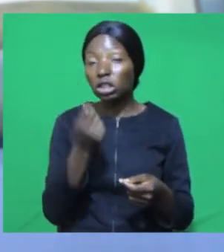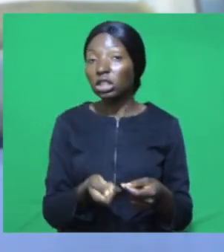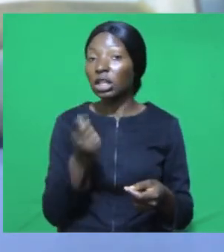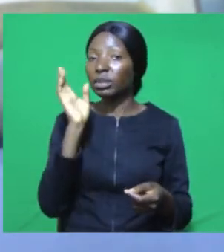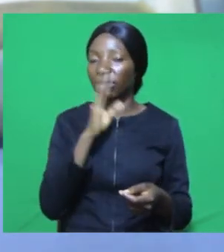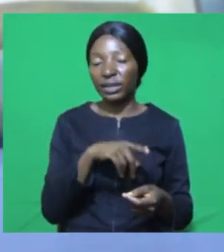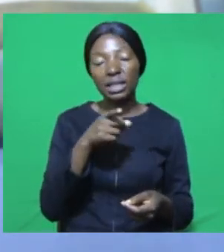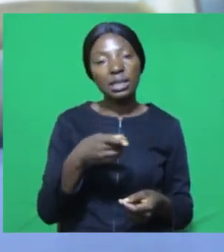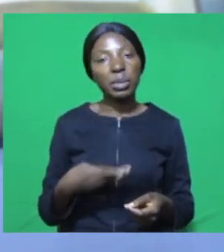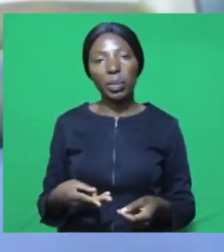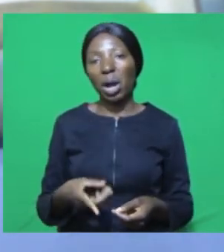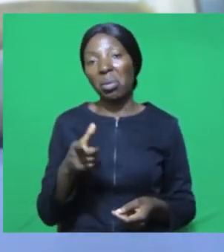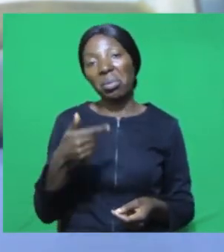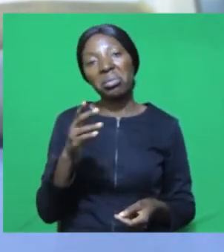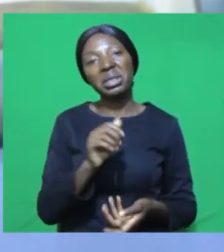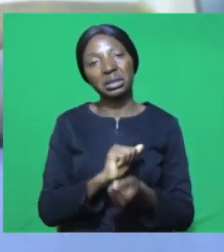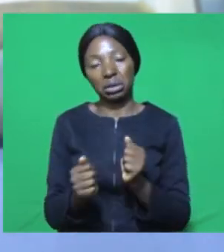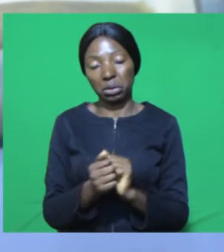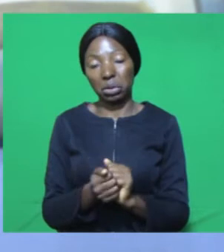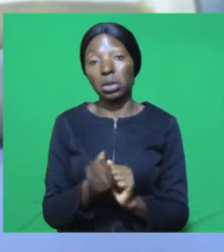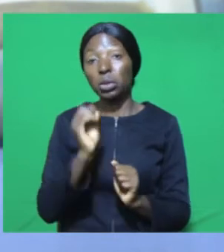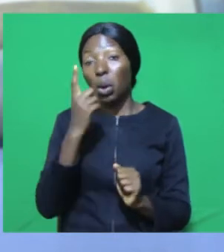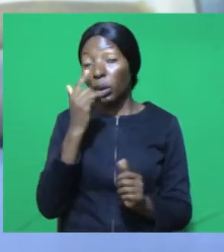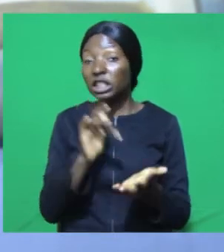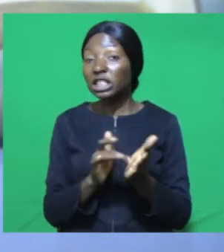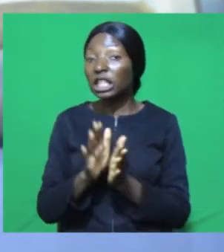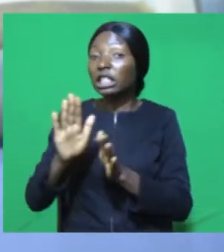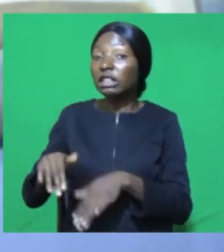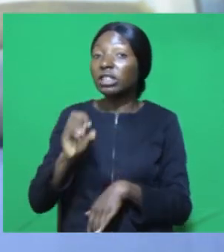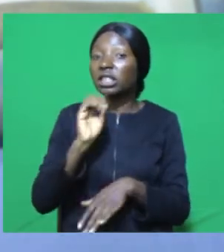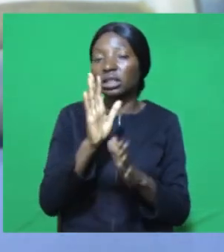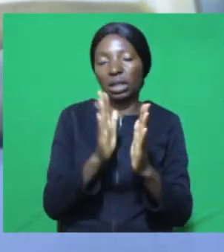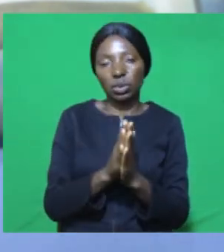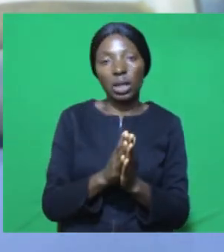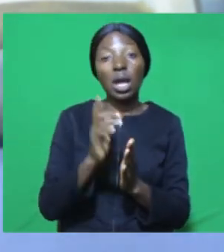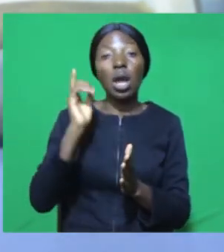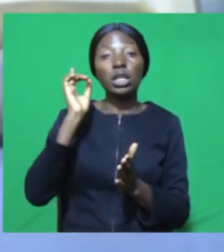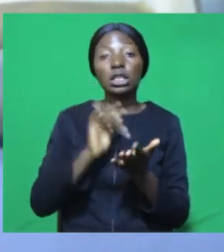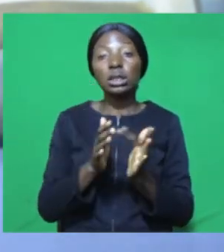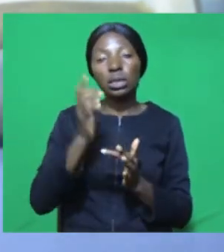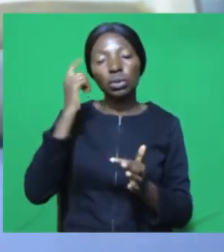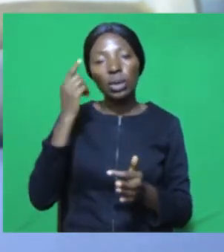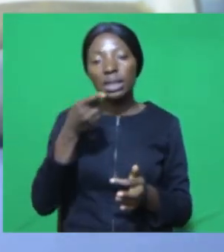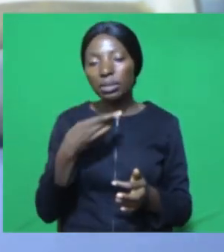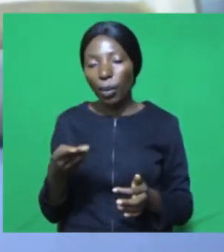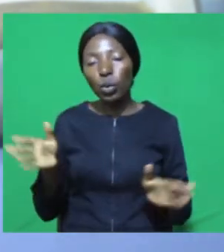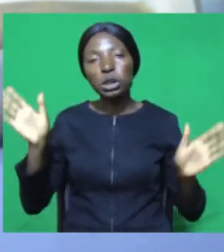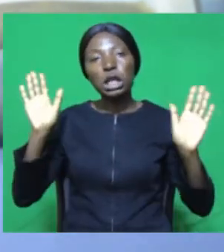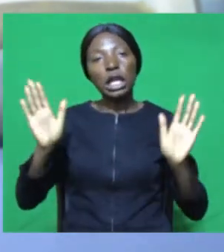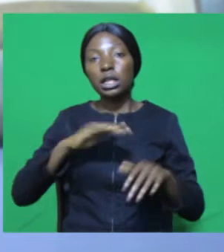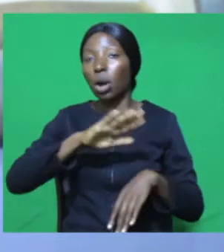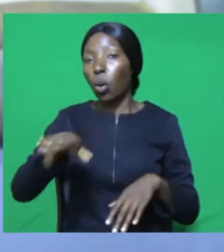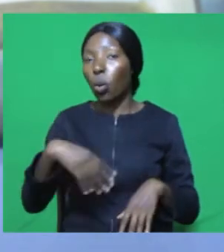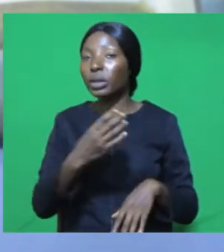rafuura saka paanobuda musanctuary anenge aakutoziva kuti vekuponeswa vakasarenda zvitema